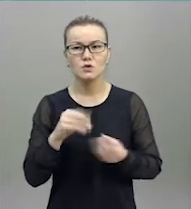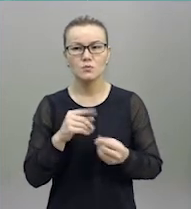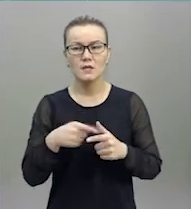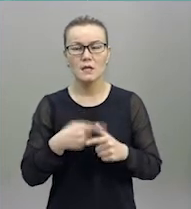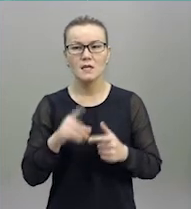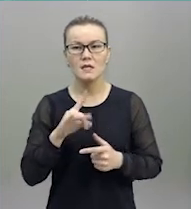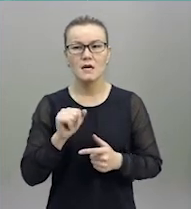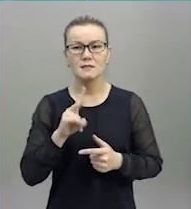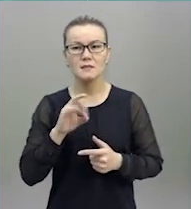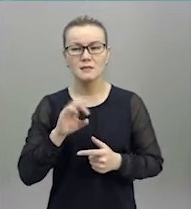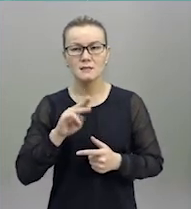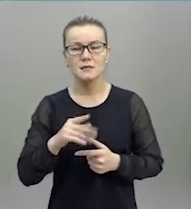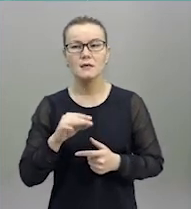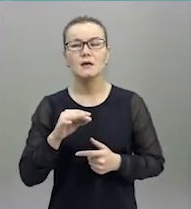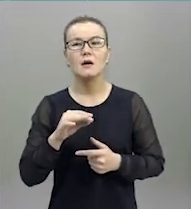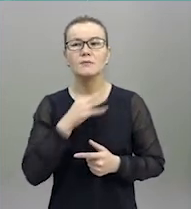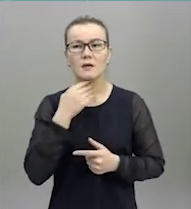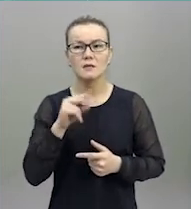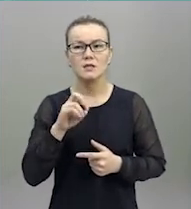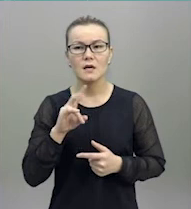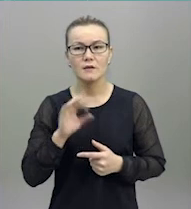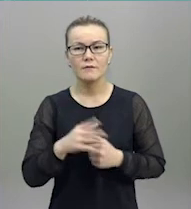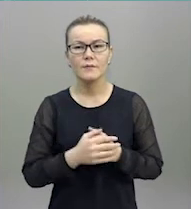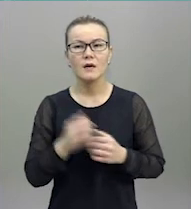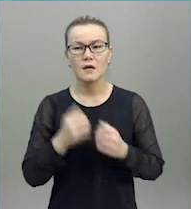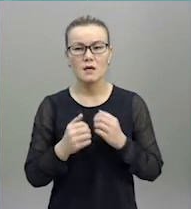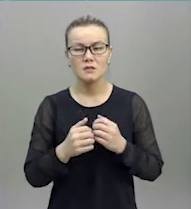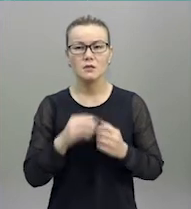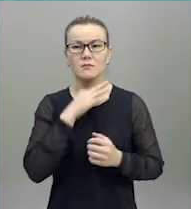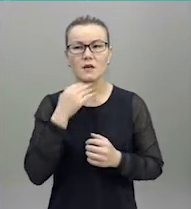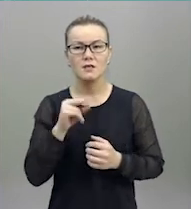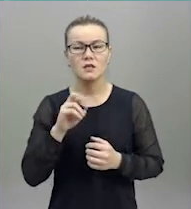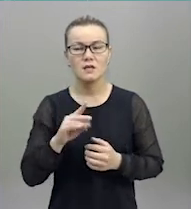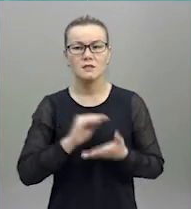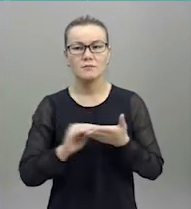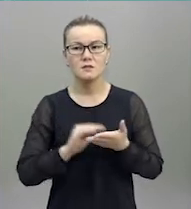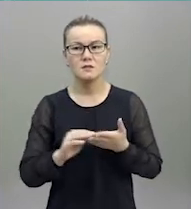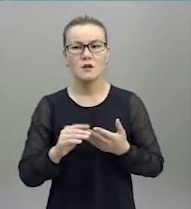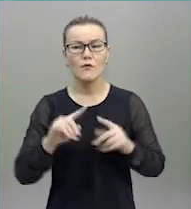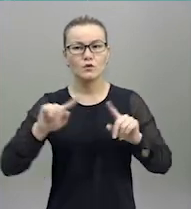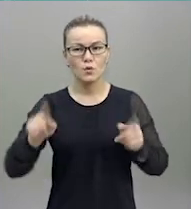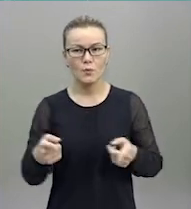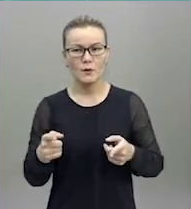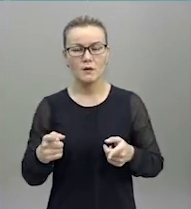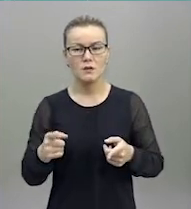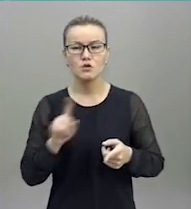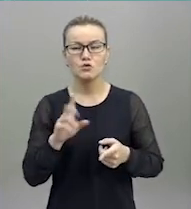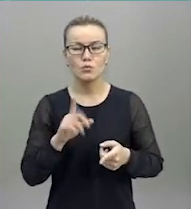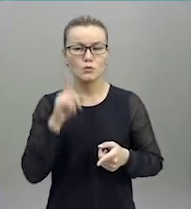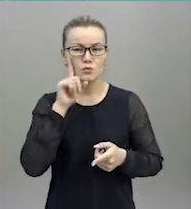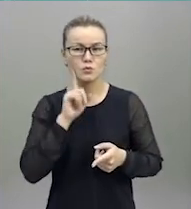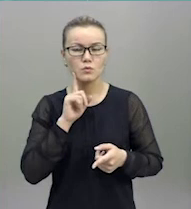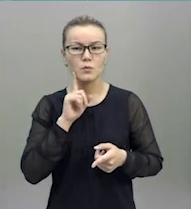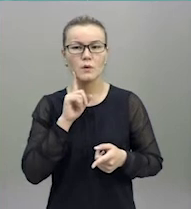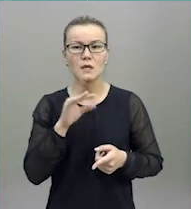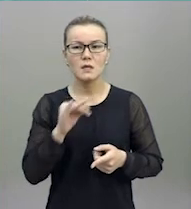чтобы найти сумму или разность многочленов нужно каждый многочлен записать в скобках для удобства и